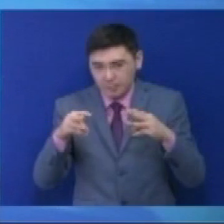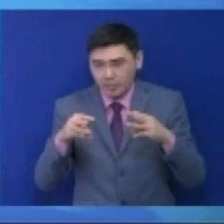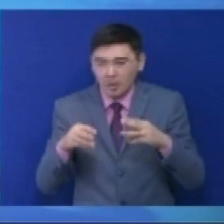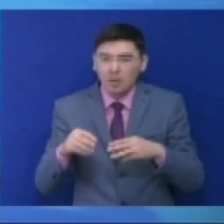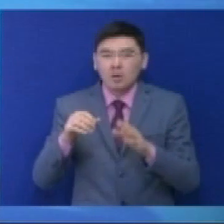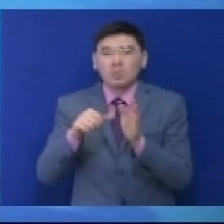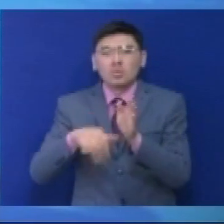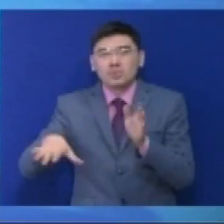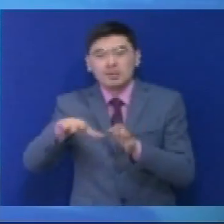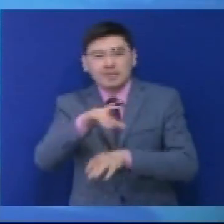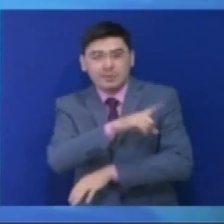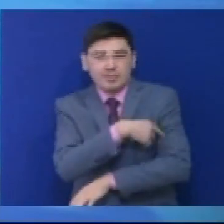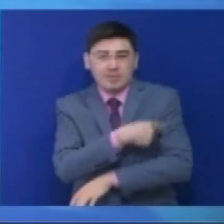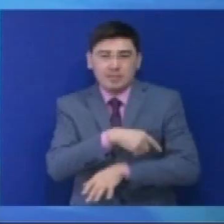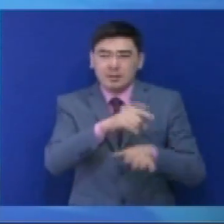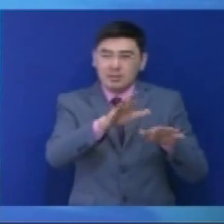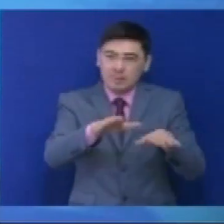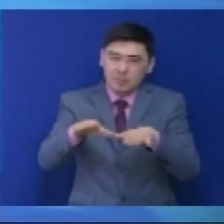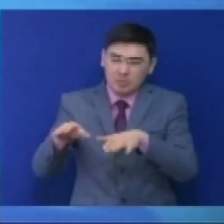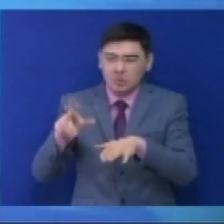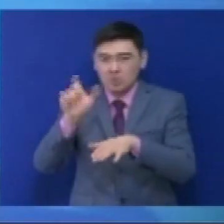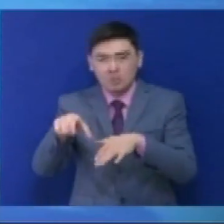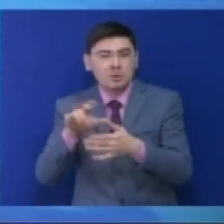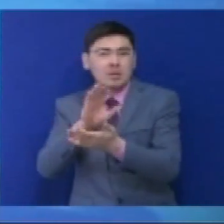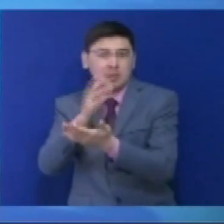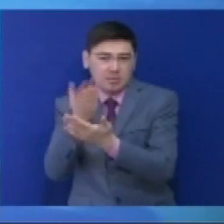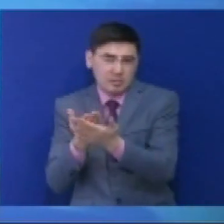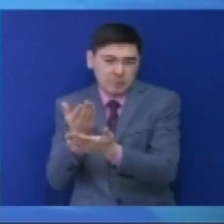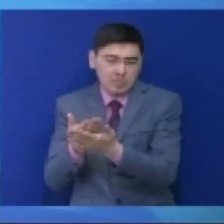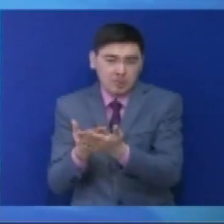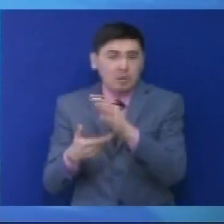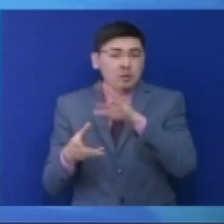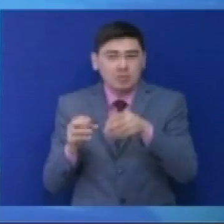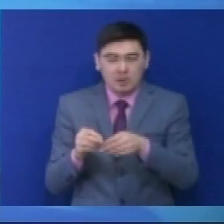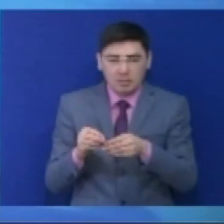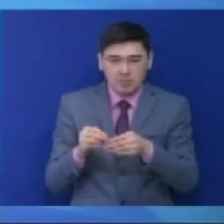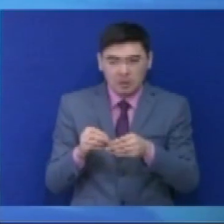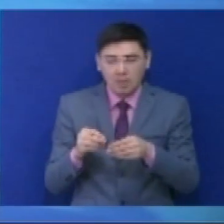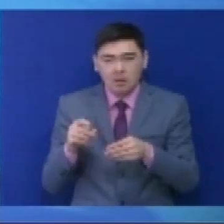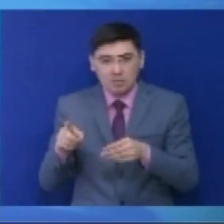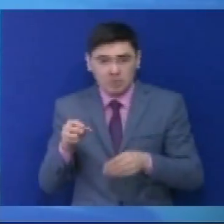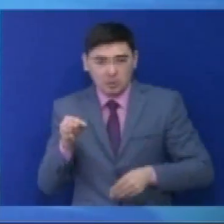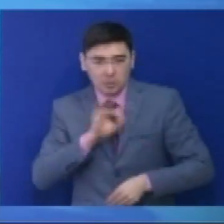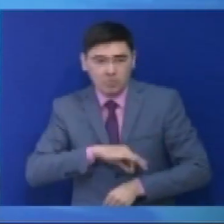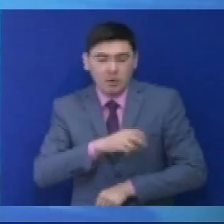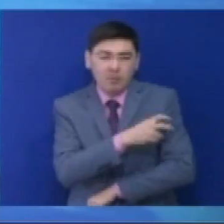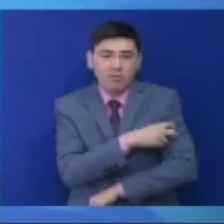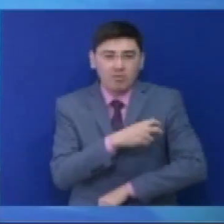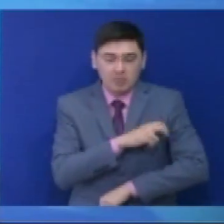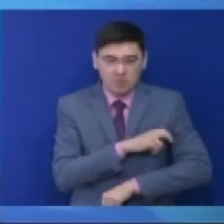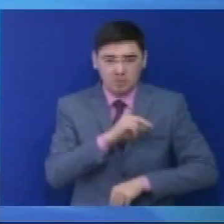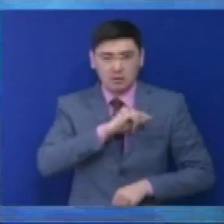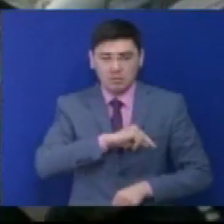учаскелерді ірілендіру жұмыстары жүргізілуде. Бұл дәрігерлердің жүктемесін азайтуға мүмкіндік бермек. Толығырақ тілші